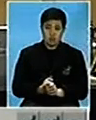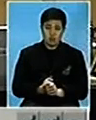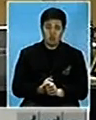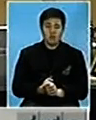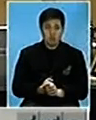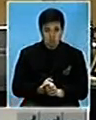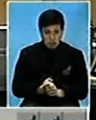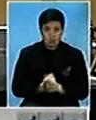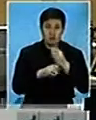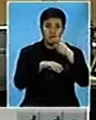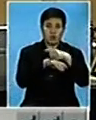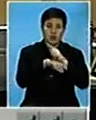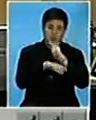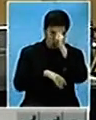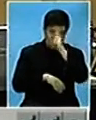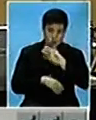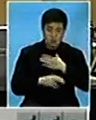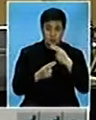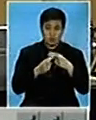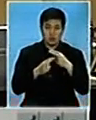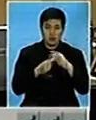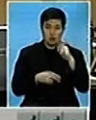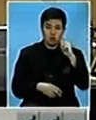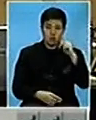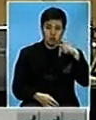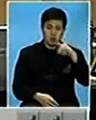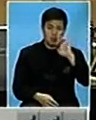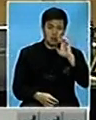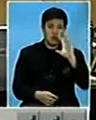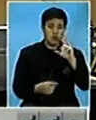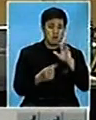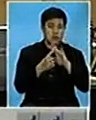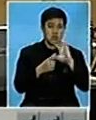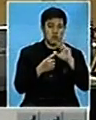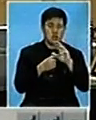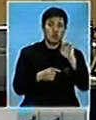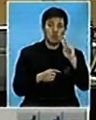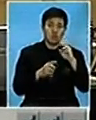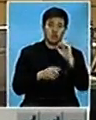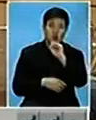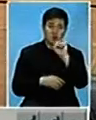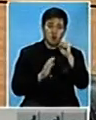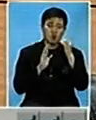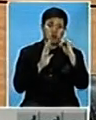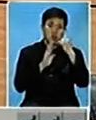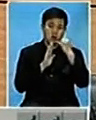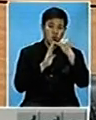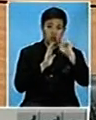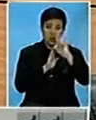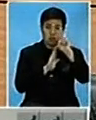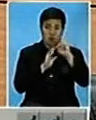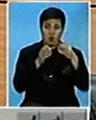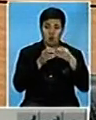ครับท่านประธานที่เคารพกับผมนายพิเชษเชื้อวงพานสมาชิกสภาผู้แทนราษฎรจังหวัดเชียงรายพรรคเพื่อไท